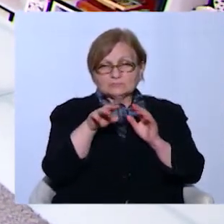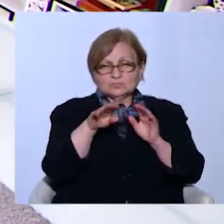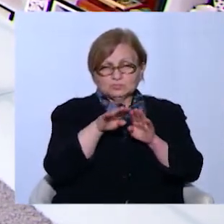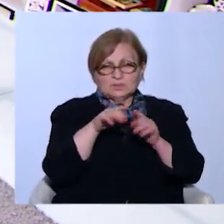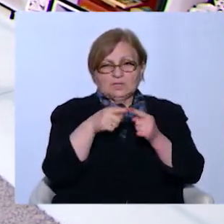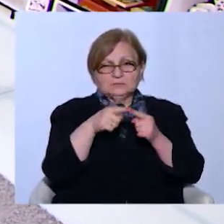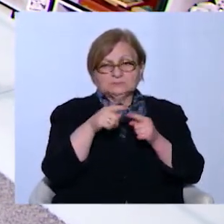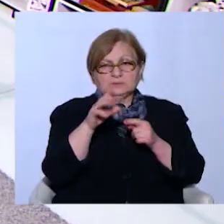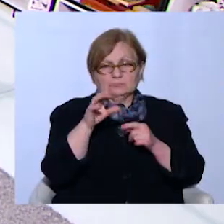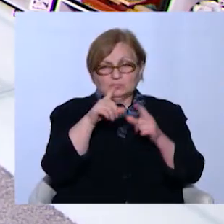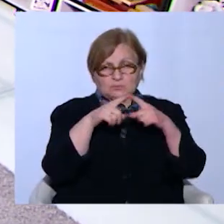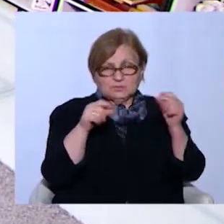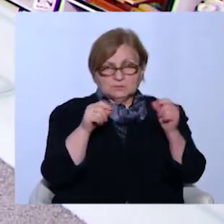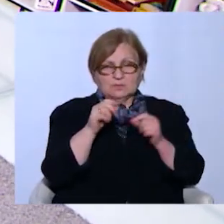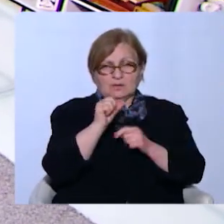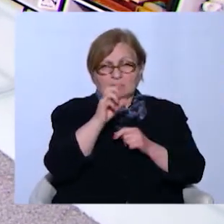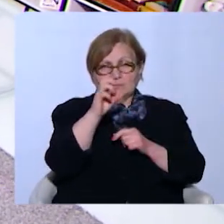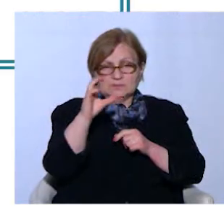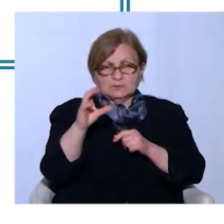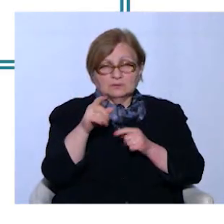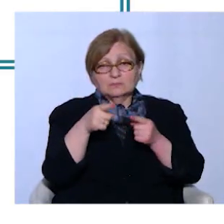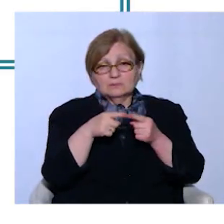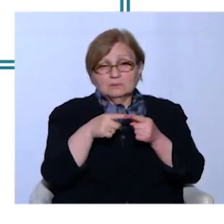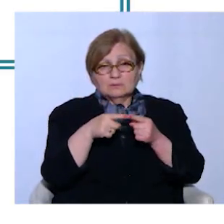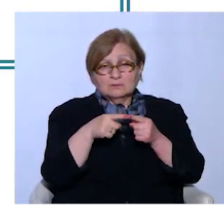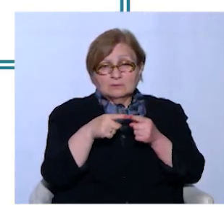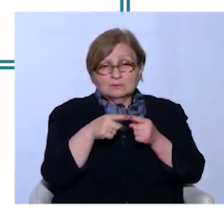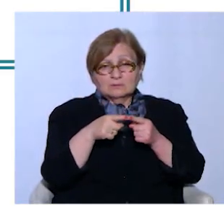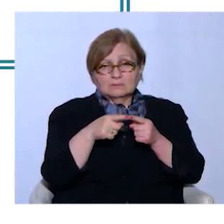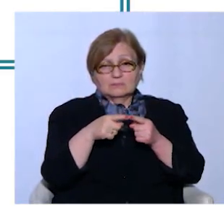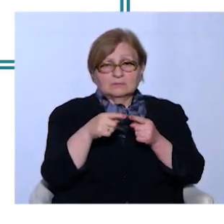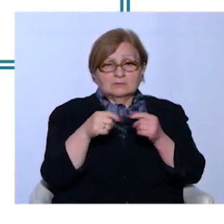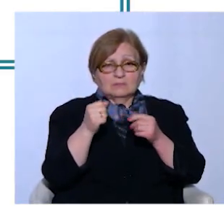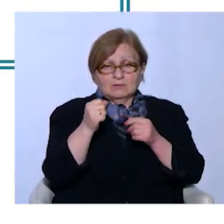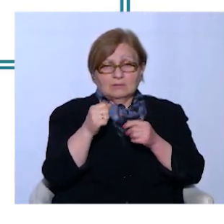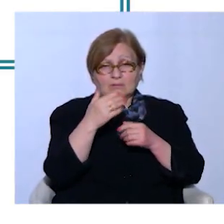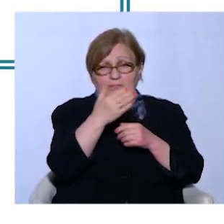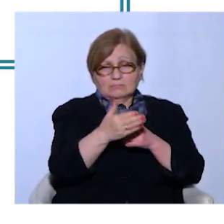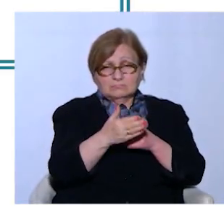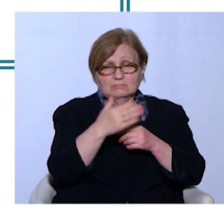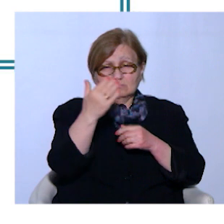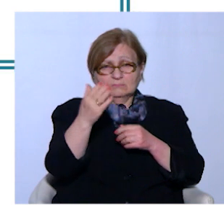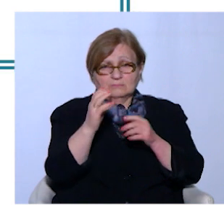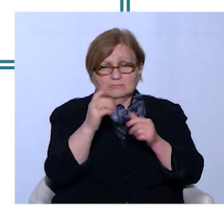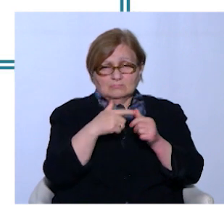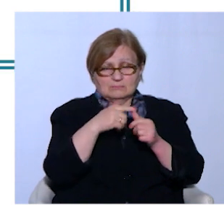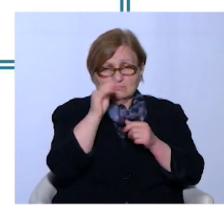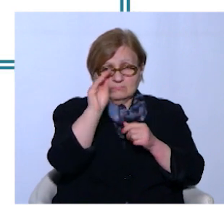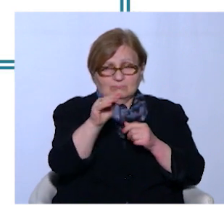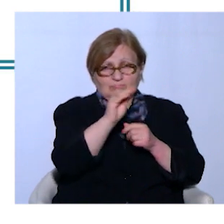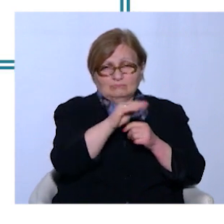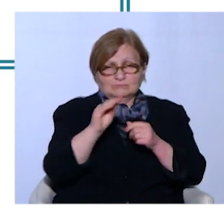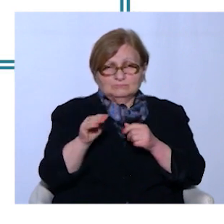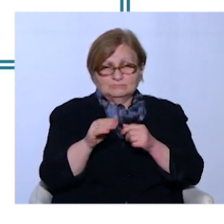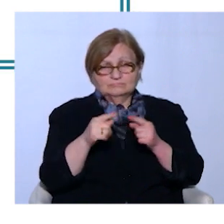სამკუთხედს ვხატავთ ABC, კუთხე A-ს წინ მოპირდაპირე გვერდს A-ს ვარქვევთ, B-ს მოპირდაპირე გვერდს